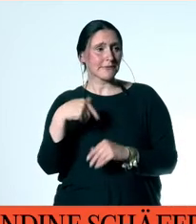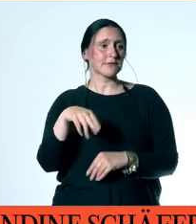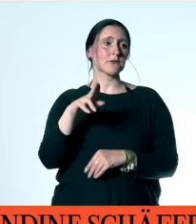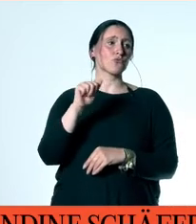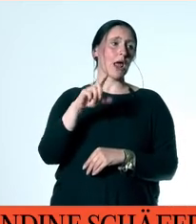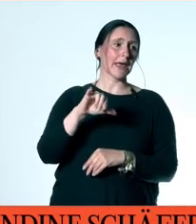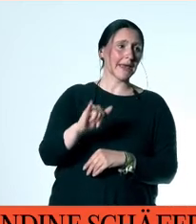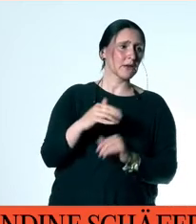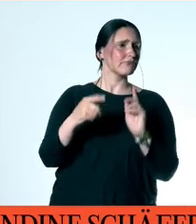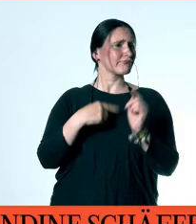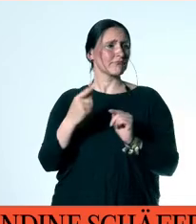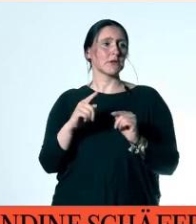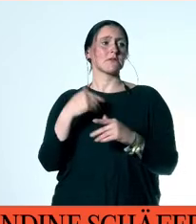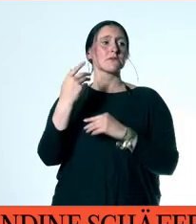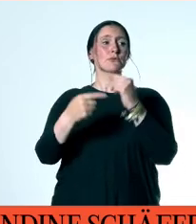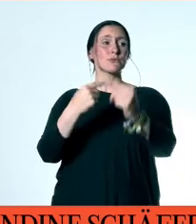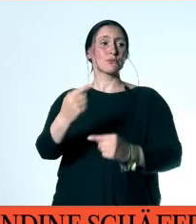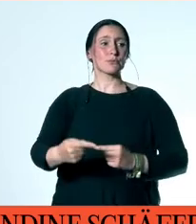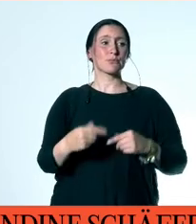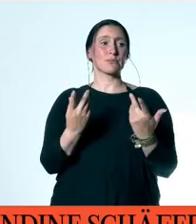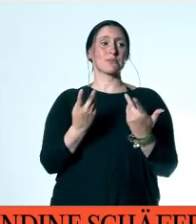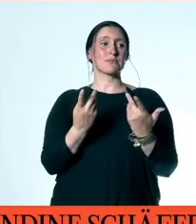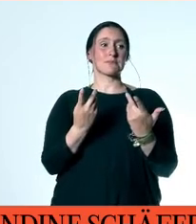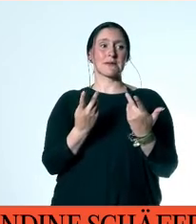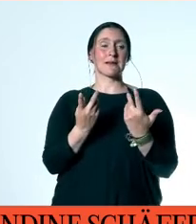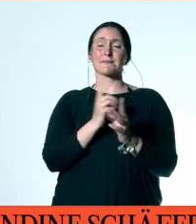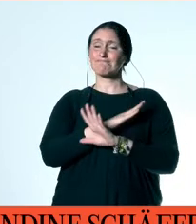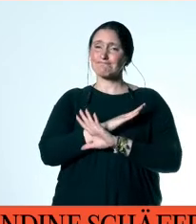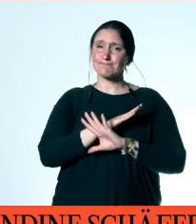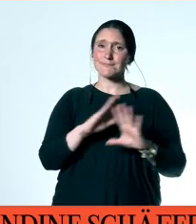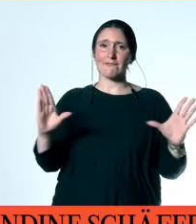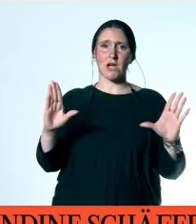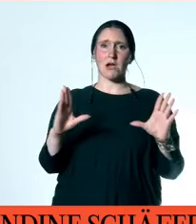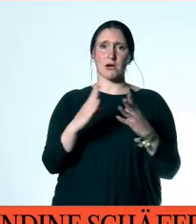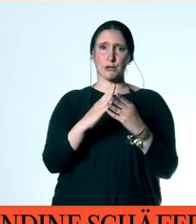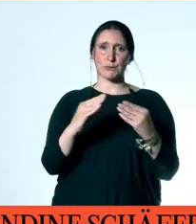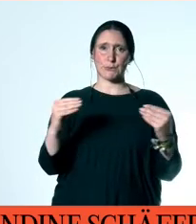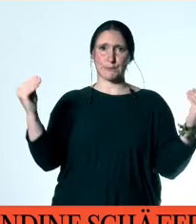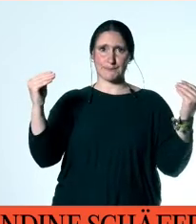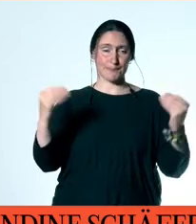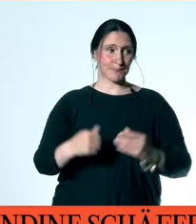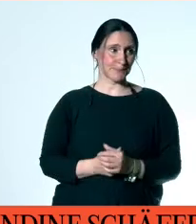Wali. Dass das nie aufhört. Das wäre schön.